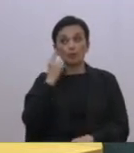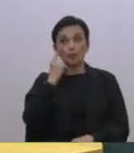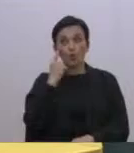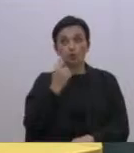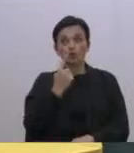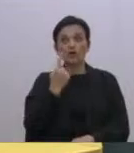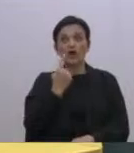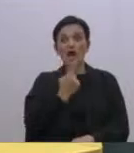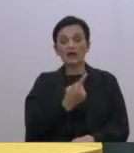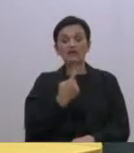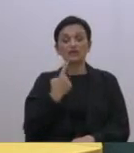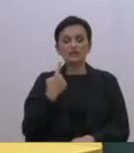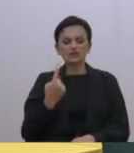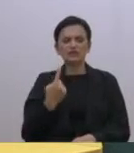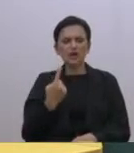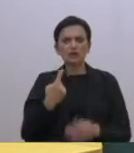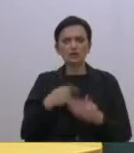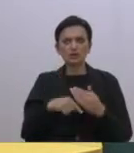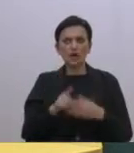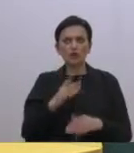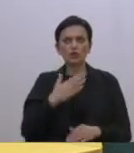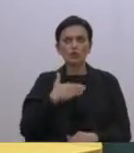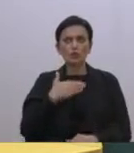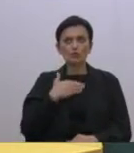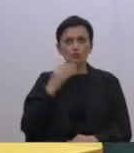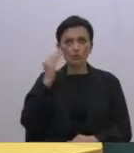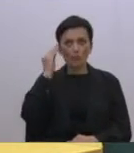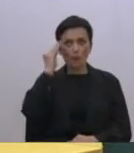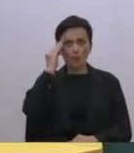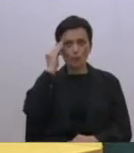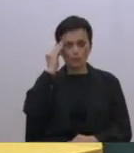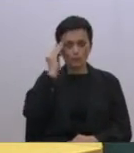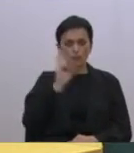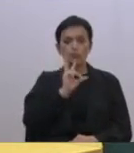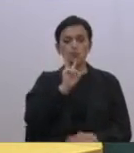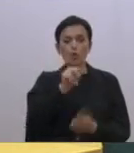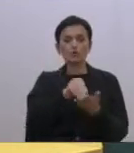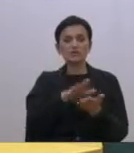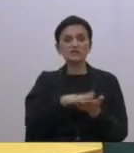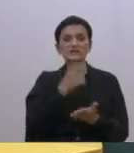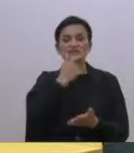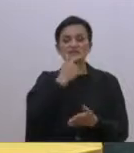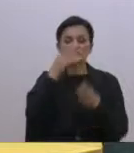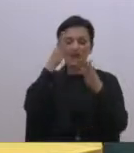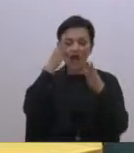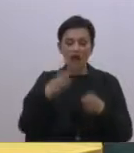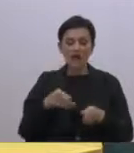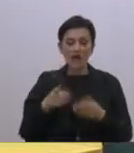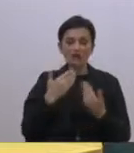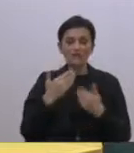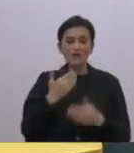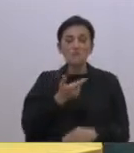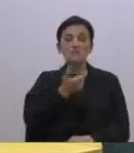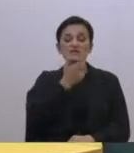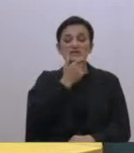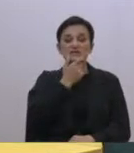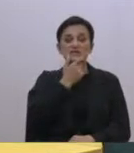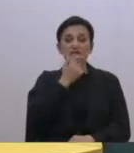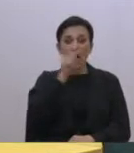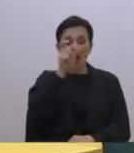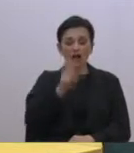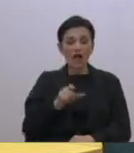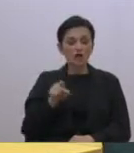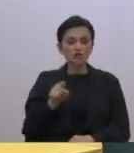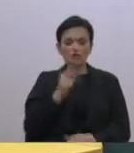ერთ-ერთი გამოსავალი და პოზიცია, რაც მე მინდა მიხეილ სააკაშვილის მიმართაც დავაფიქსირო. მიხეილ სააკაშვილი, მიუხედავად